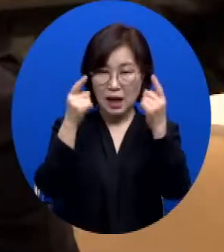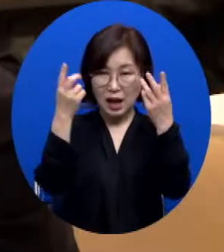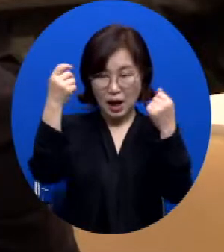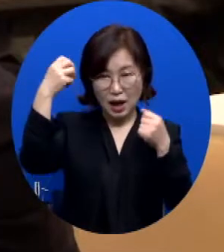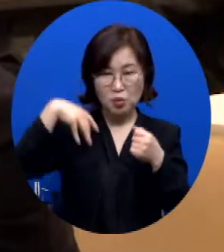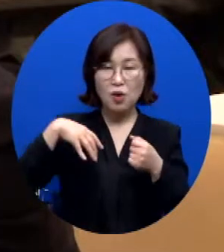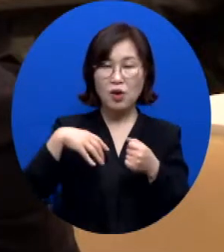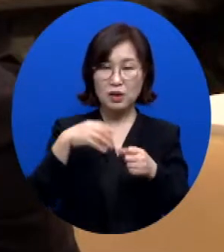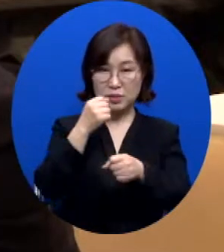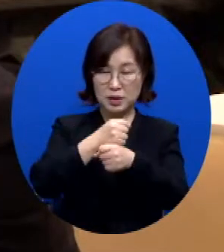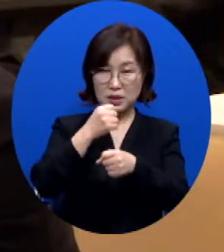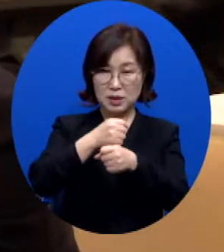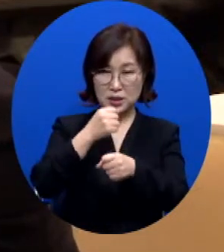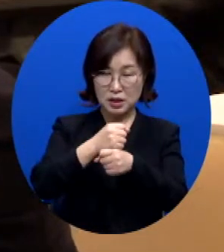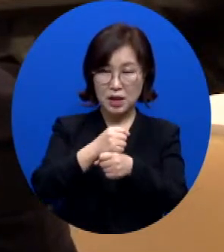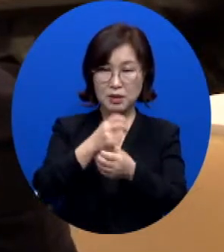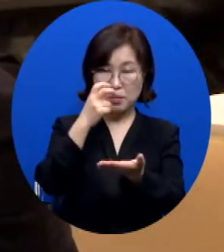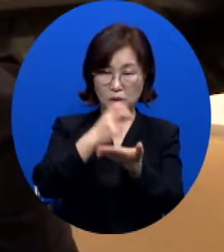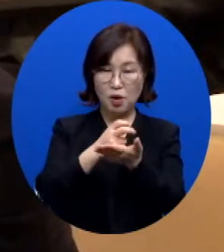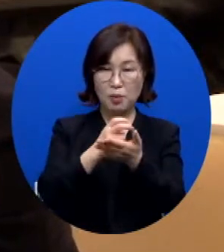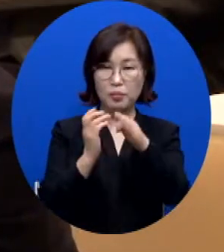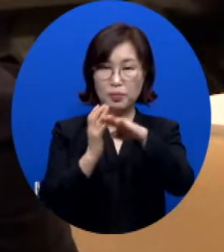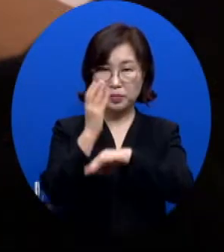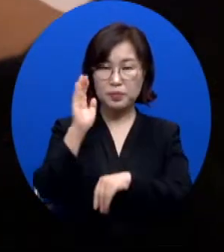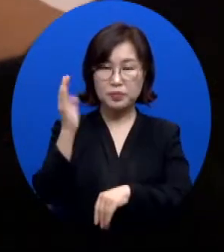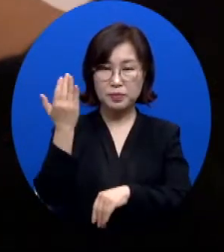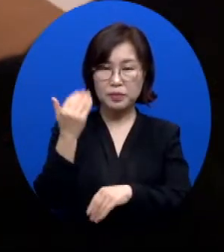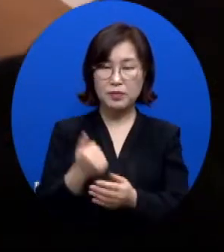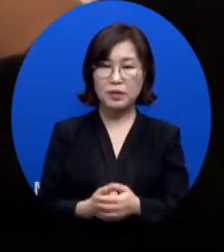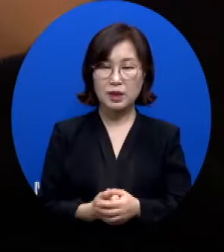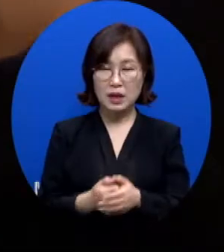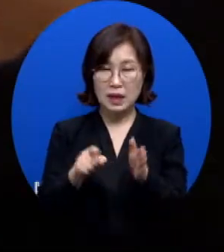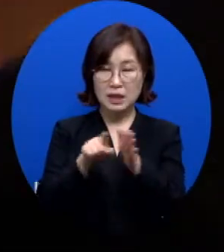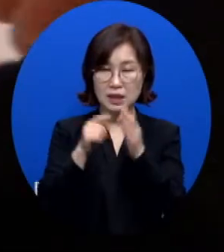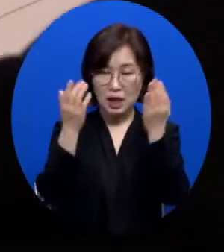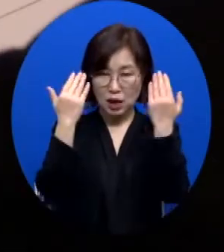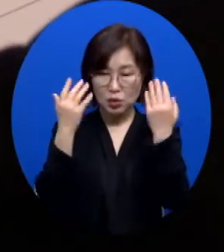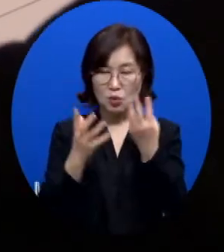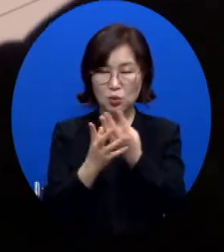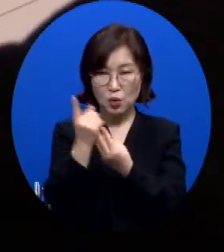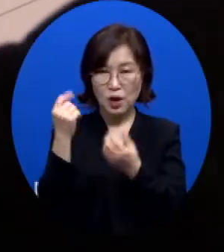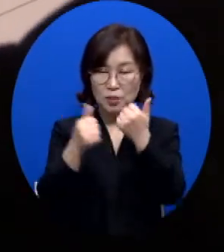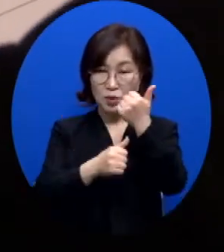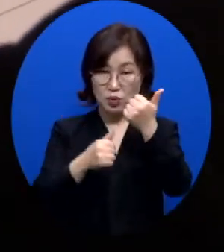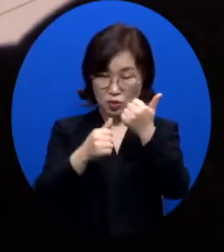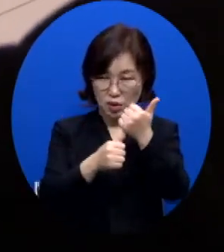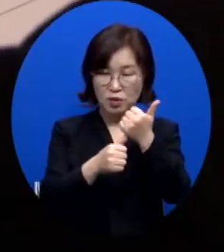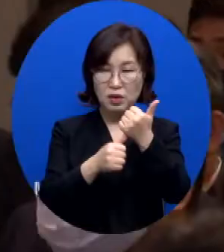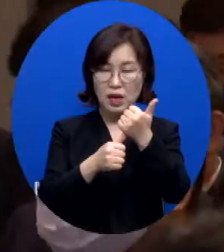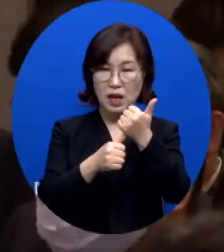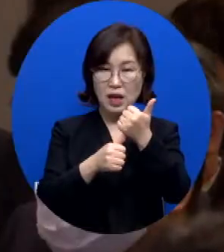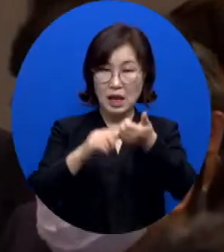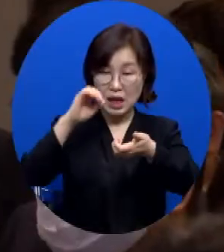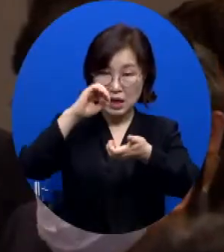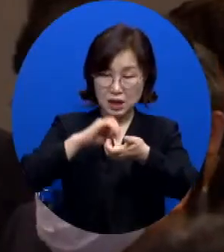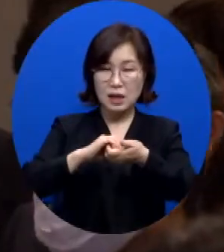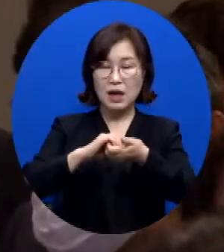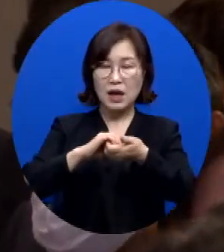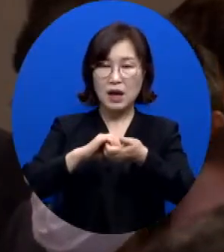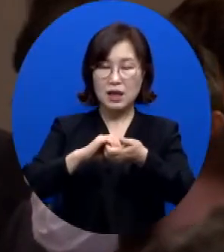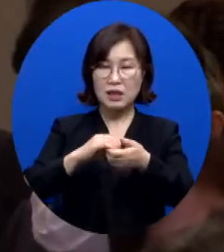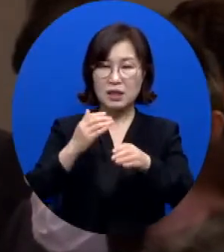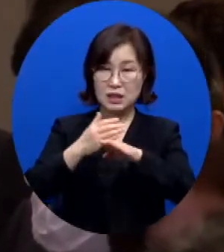개정안을 통과시켰습니다. 이번 개정은 신학교 통합 운영 추진위원회 구성 시한이 지난 데 따른